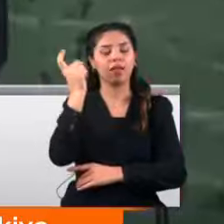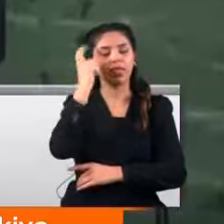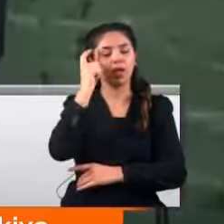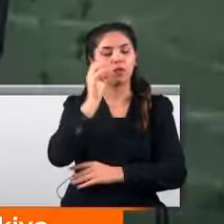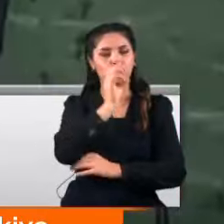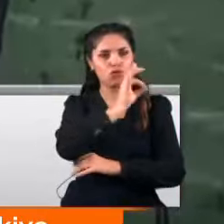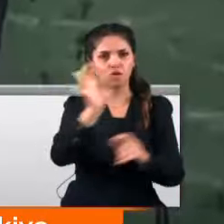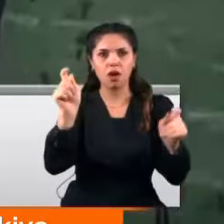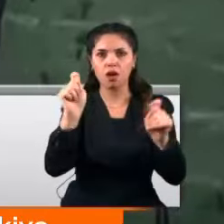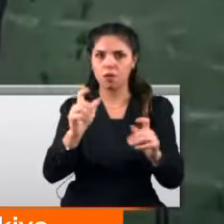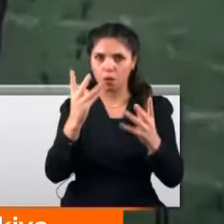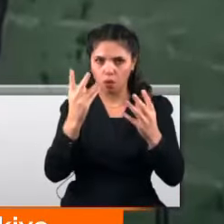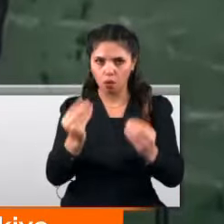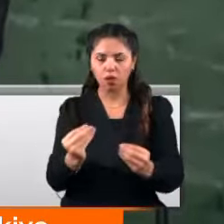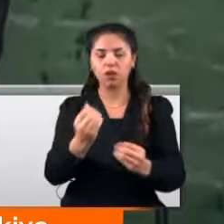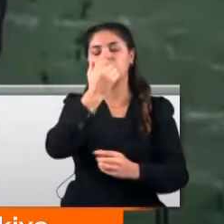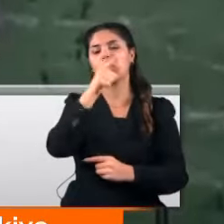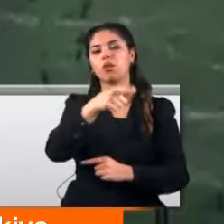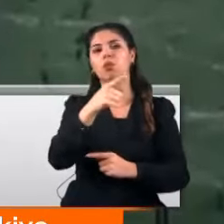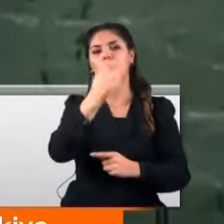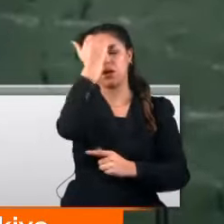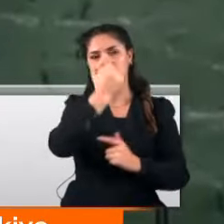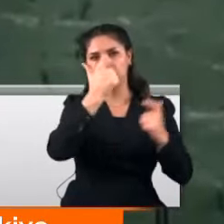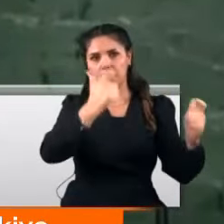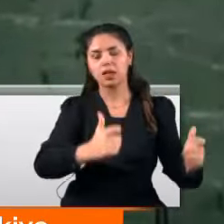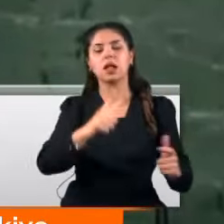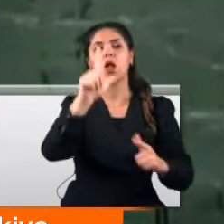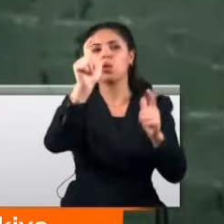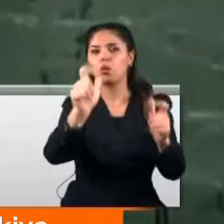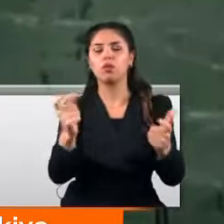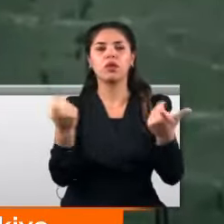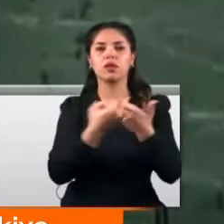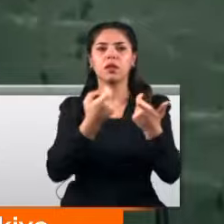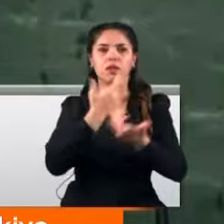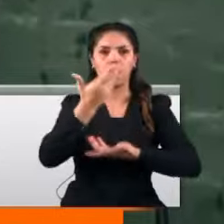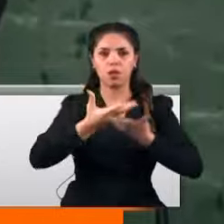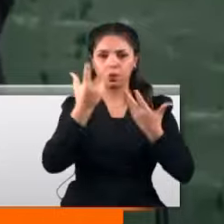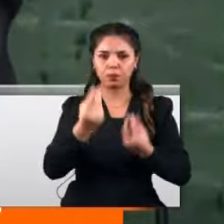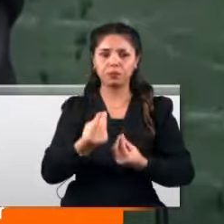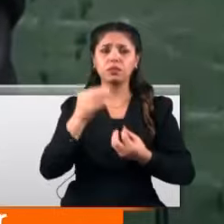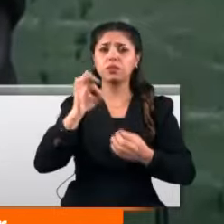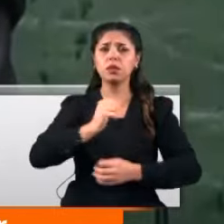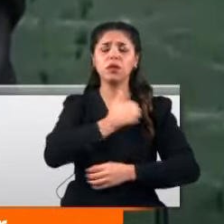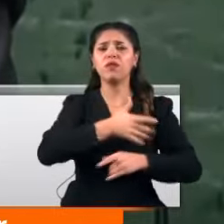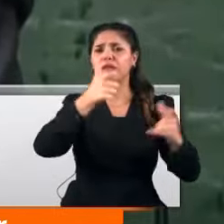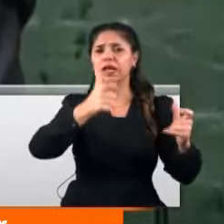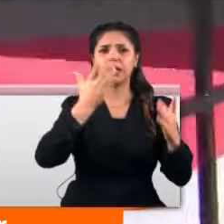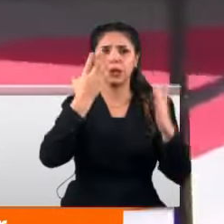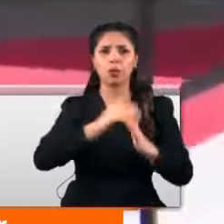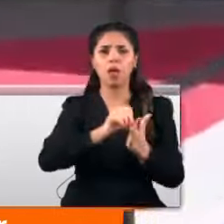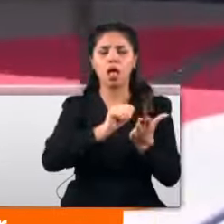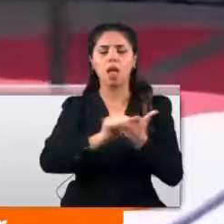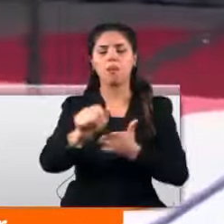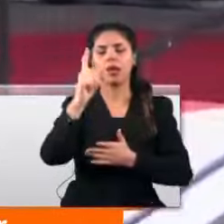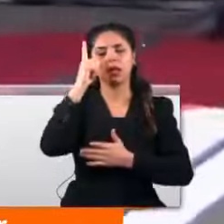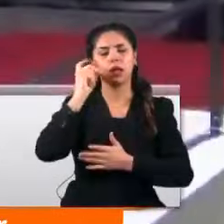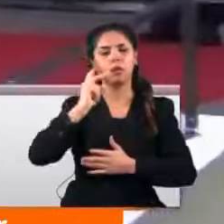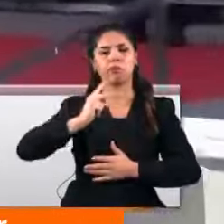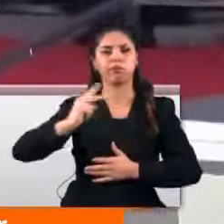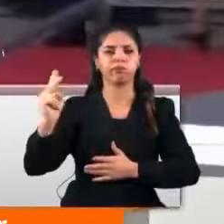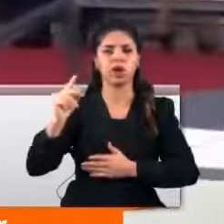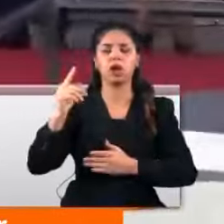çağrısı. Artık adeta Filistin yok, neredeyse tamamına yakını İsrail. Diplomasi